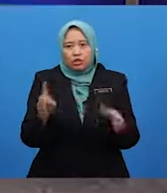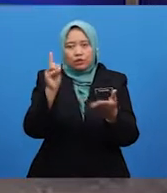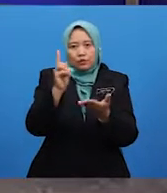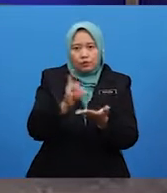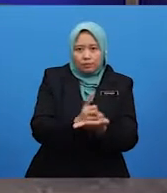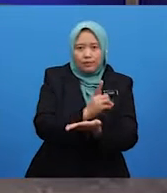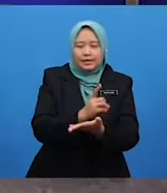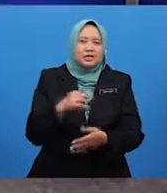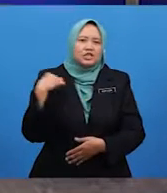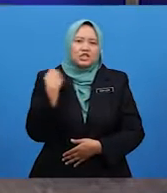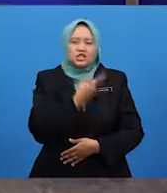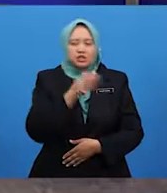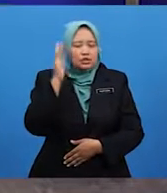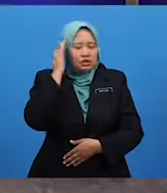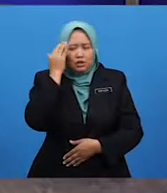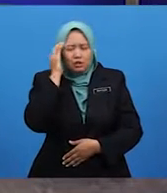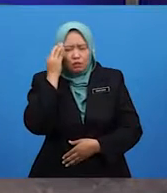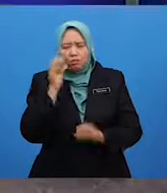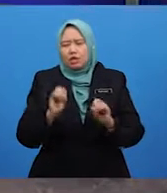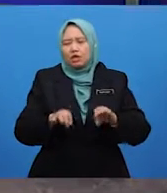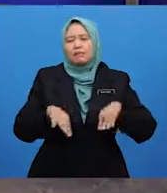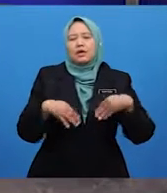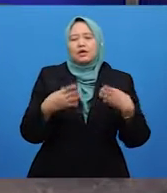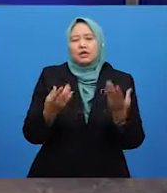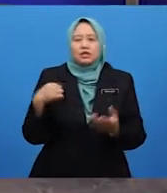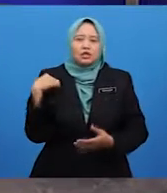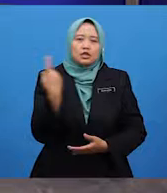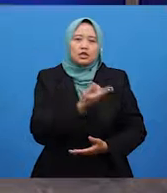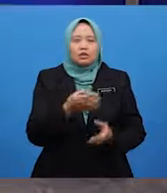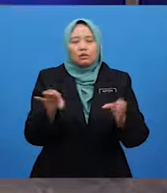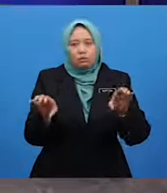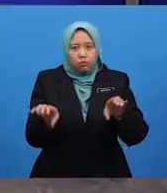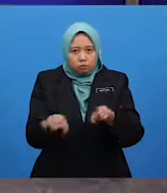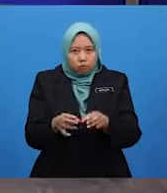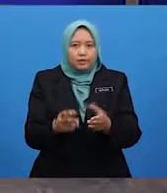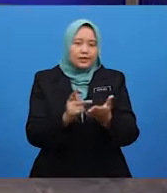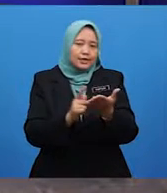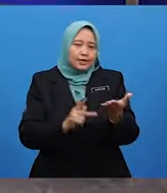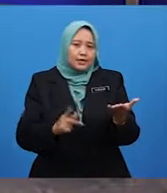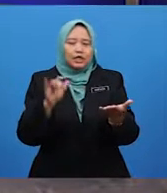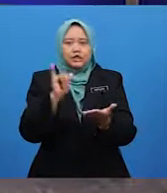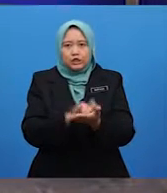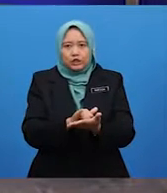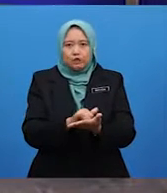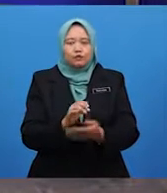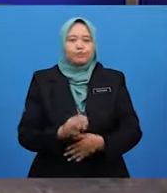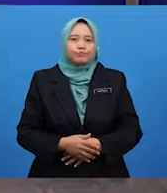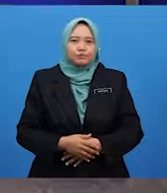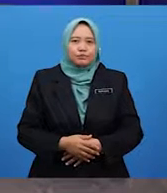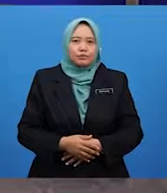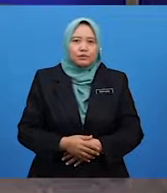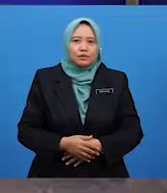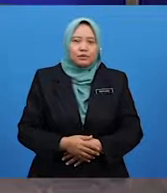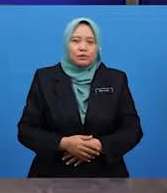itu itulah kita dapat mengingat kembali dan berkongsi cerita sebenarnya. Dan pelajar perlu menyatakan di dalam dokumentasi